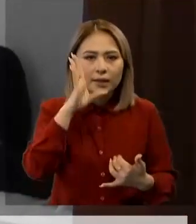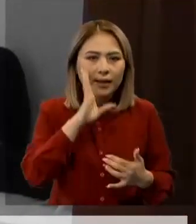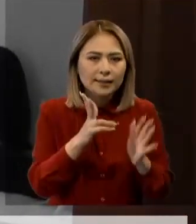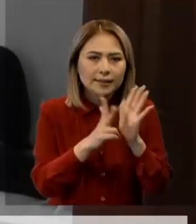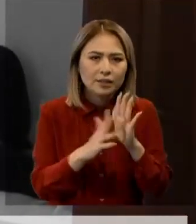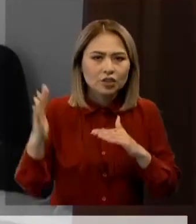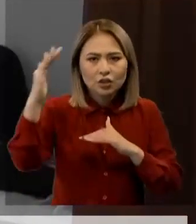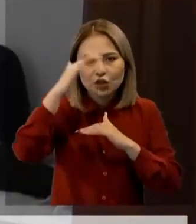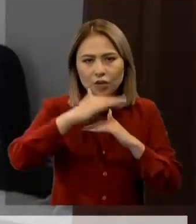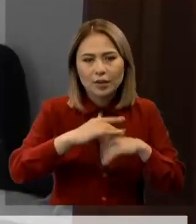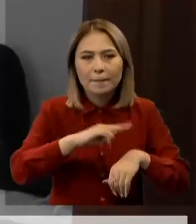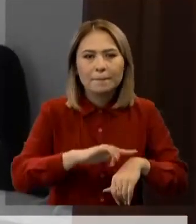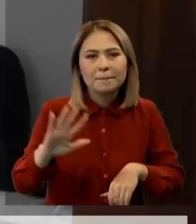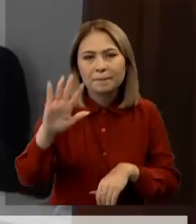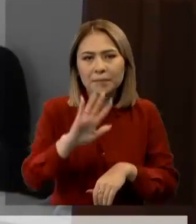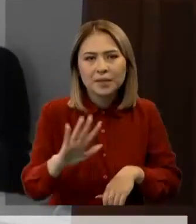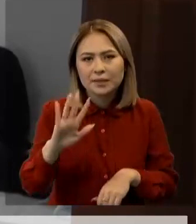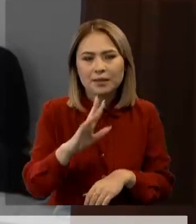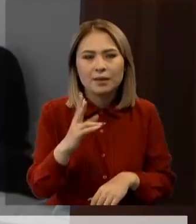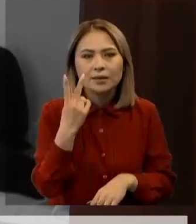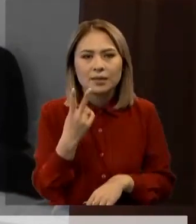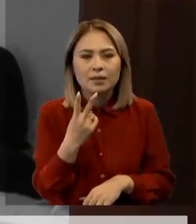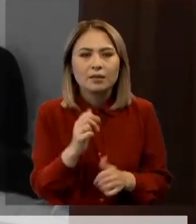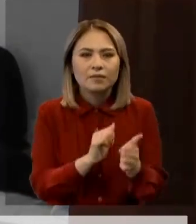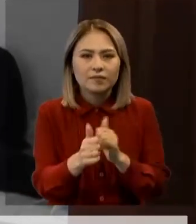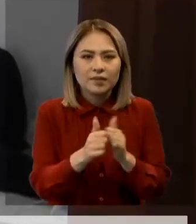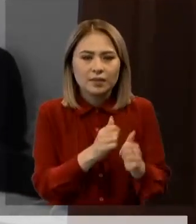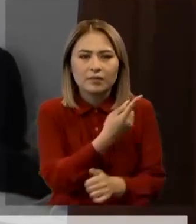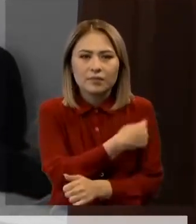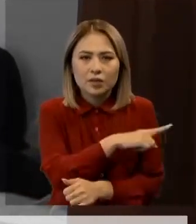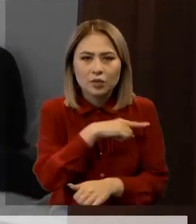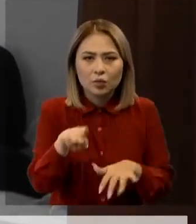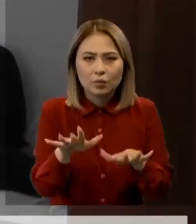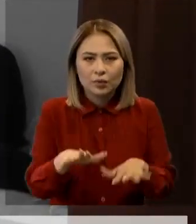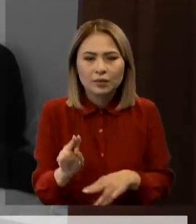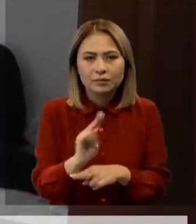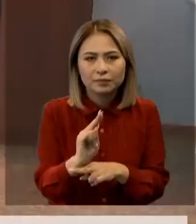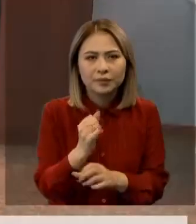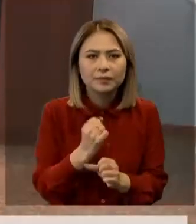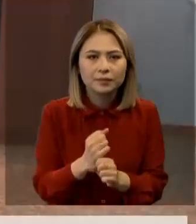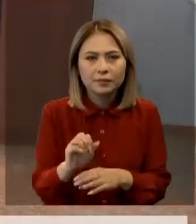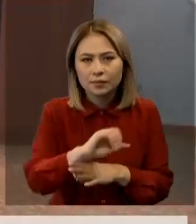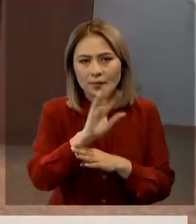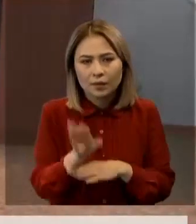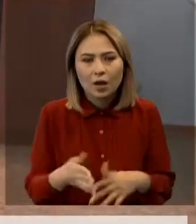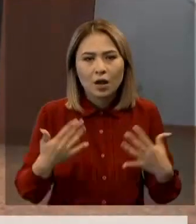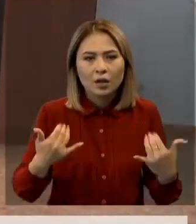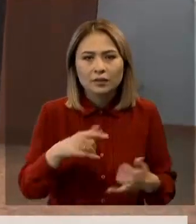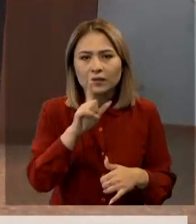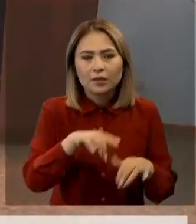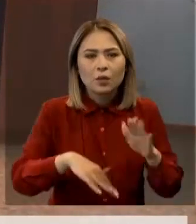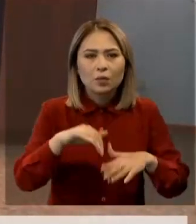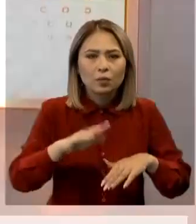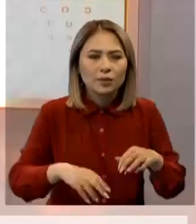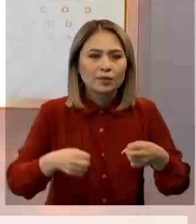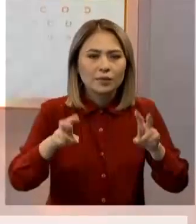8-ден кешкі 5-ке дейін екі медбике науқастарға осы жерде ем шара жасайды. Мұнайлыда кадр тапшылығы да